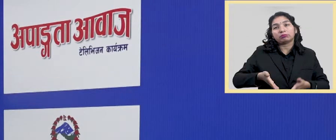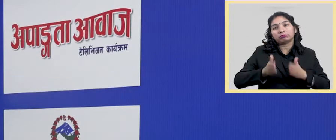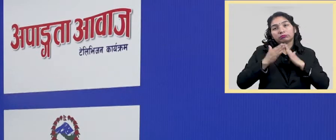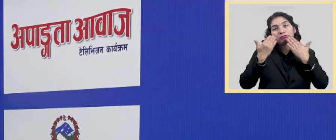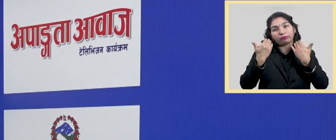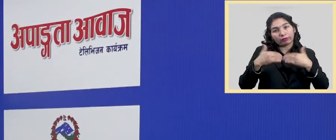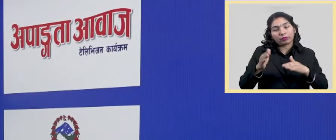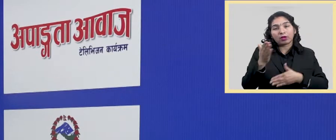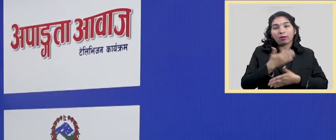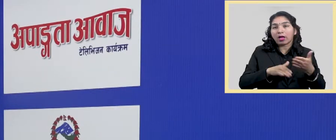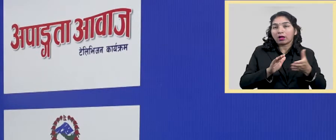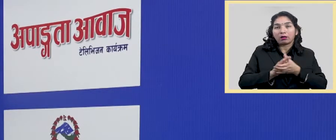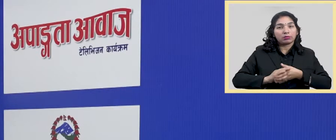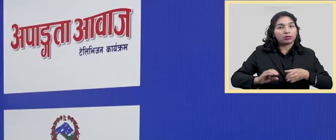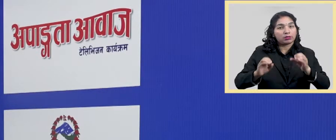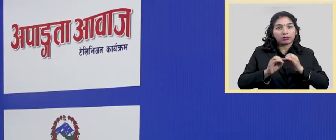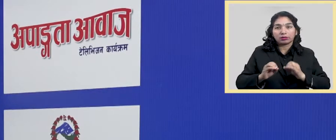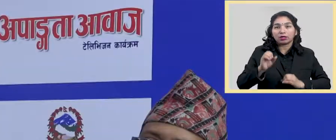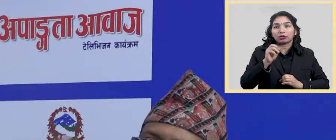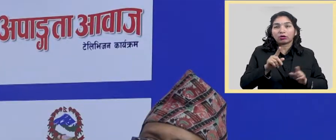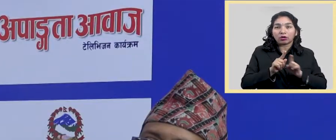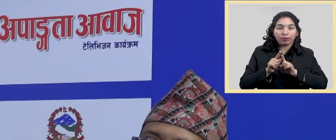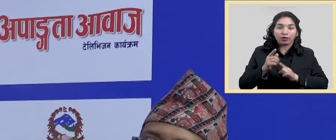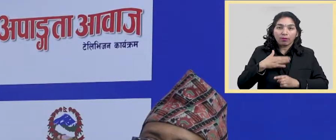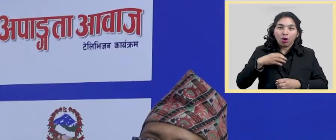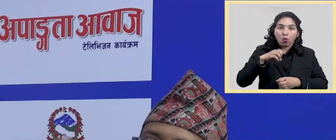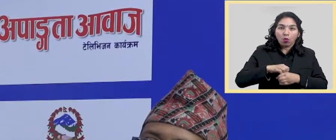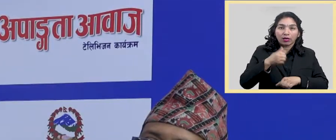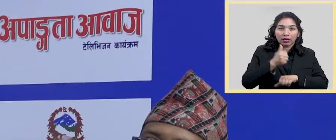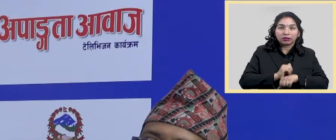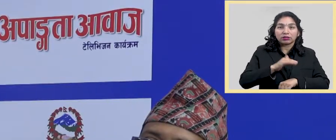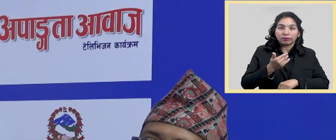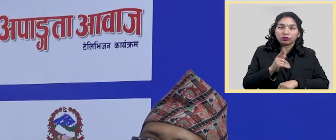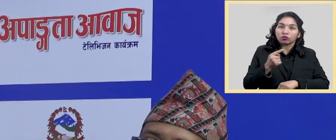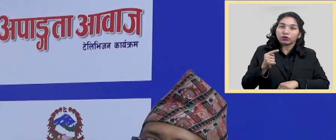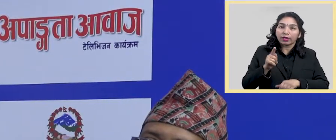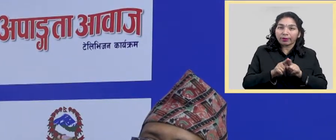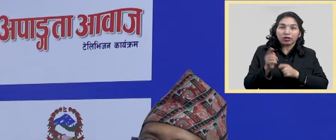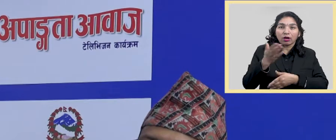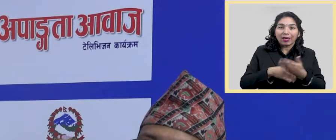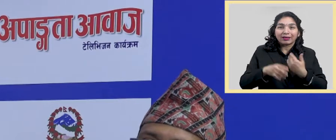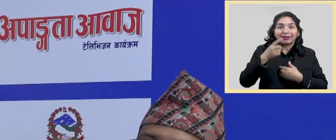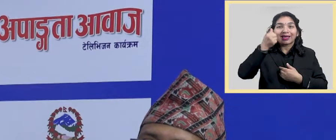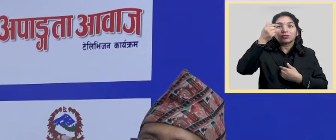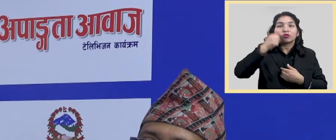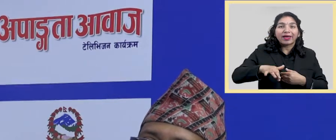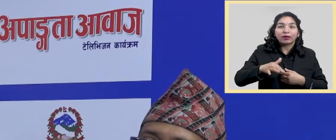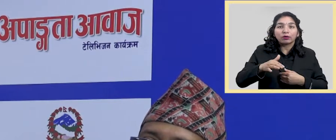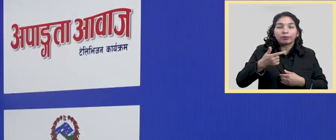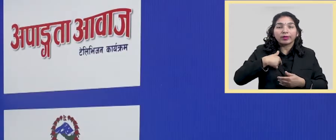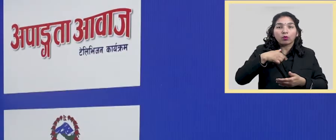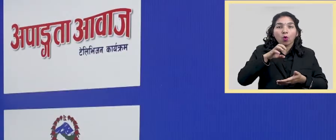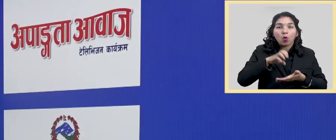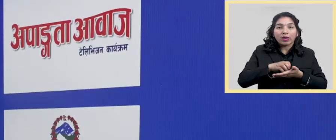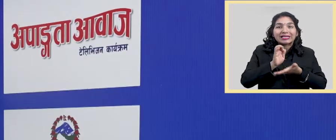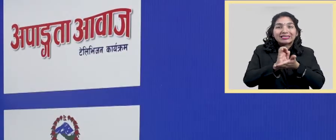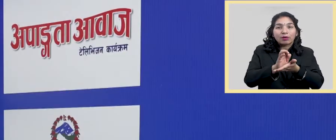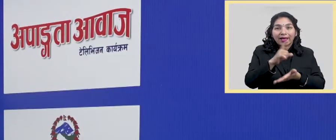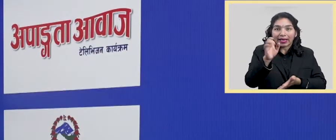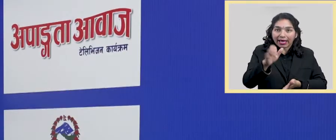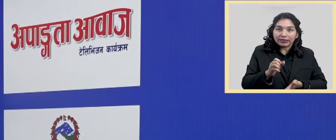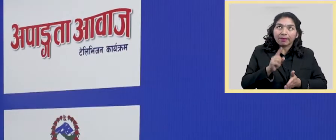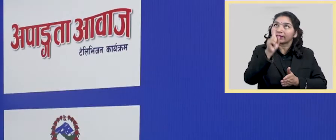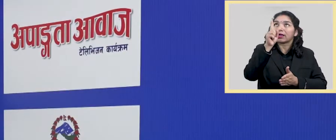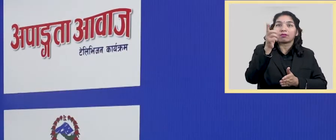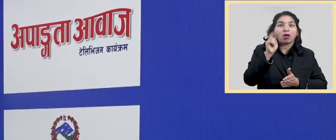संरचना थियो, त्यसले गर्दाखेरि त्यहाँ अपाङ्ग मैत्री छैन तर पनि म एउटा चाहिँ भएर आइसकेपछि कुनै पनि अपाङ्ग दाजुभाइहरू चाहिँ मेरो वडामा सेवा लिन आउँदाखेरि